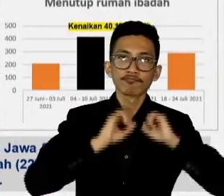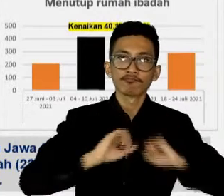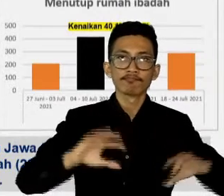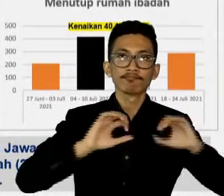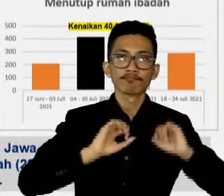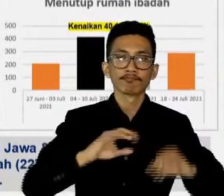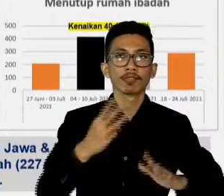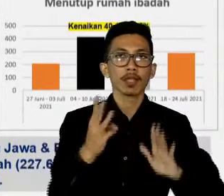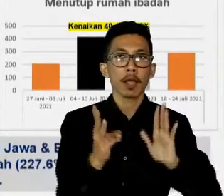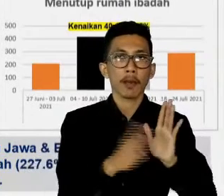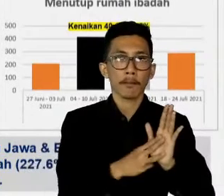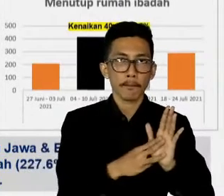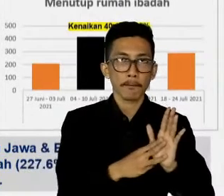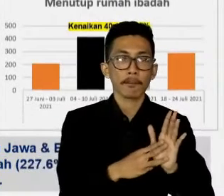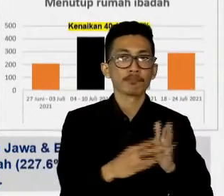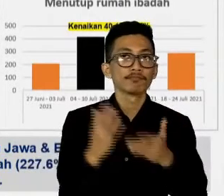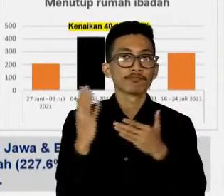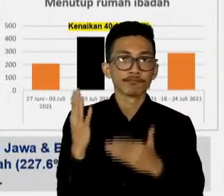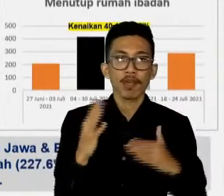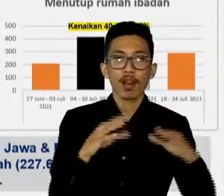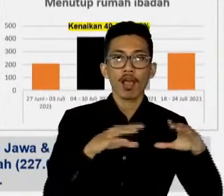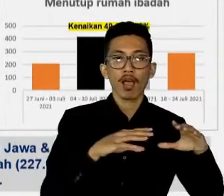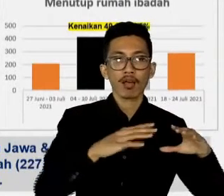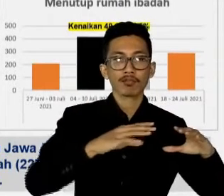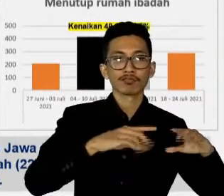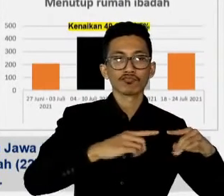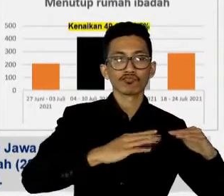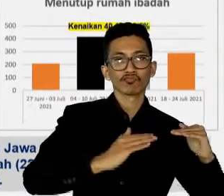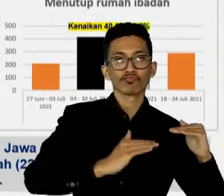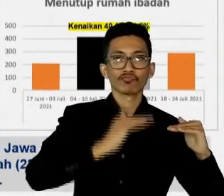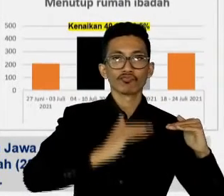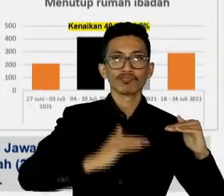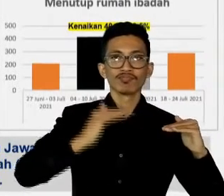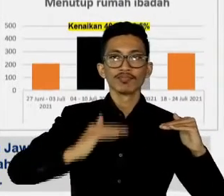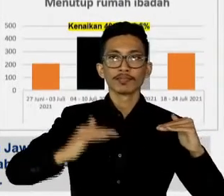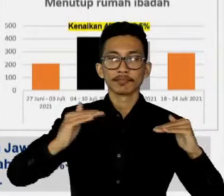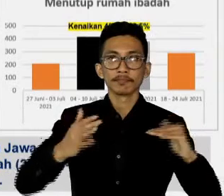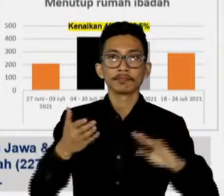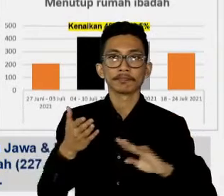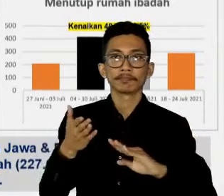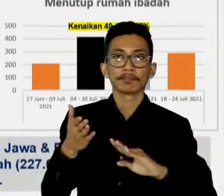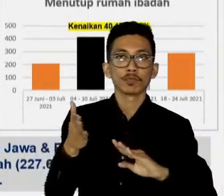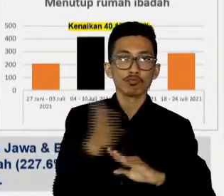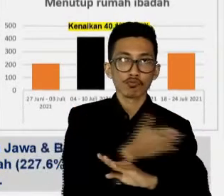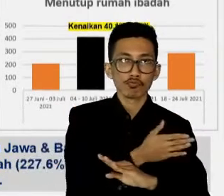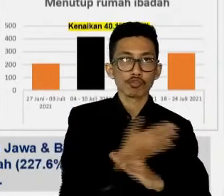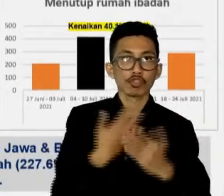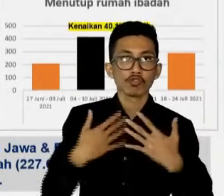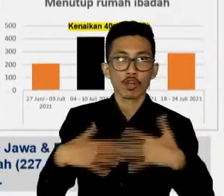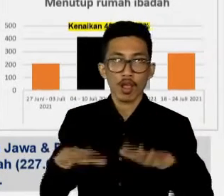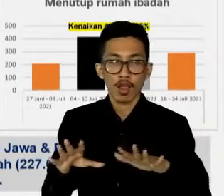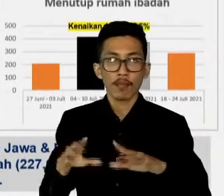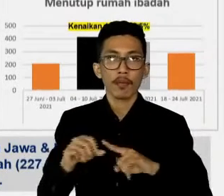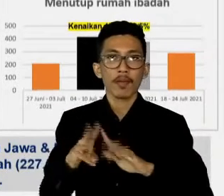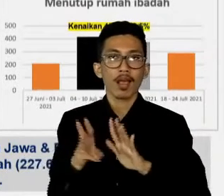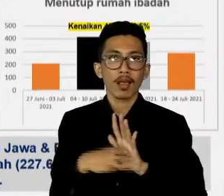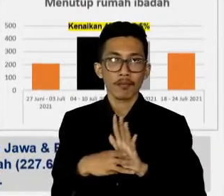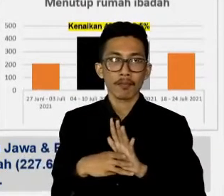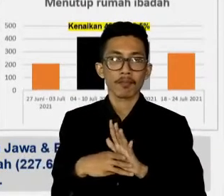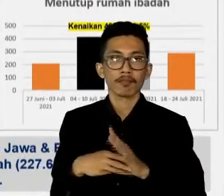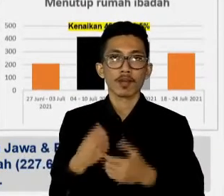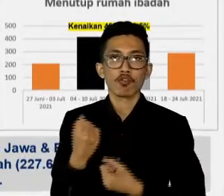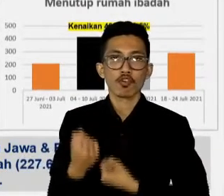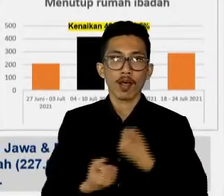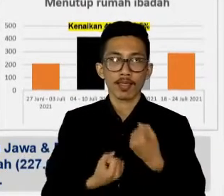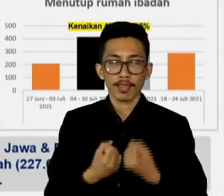3M. Gambar grafik-grafik ini menunjukkan yang pekan pertama ini sebelum PPKM darurat, kemudian yang setelahnya adalah setelah 3